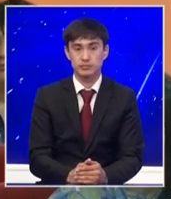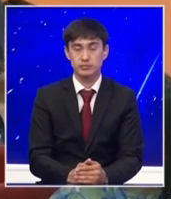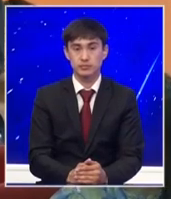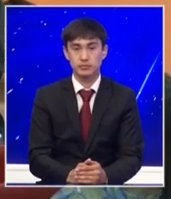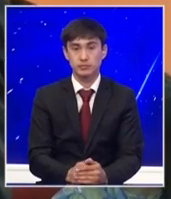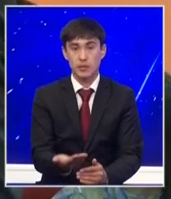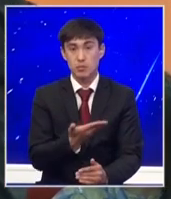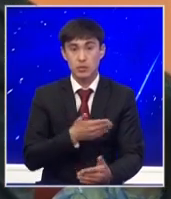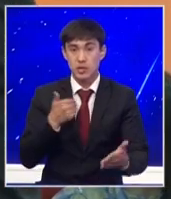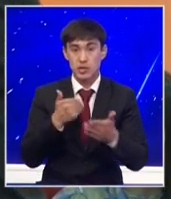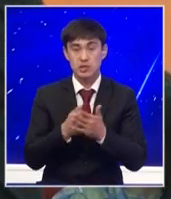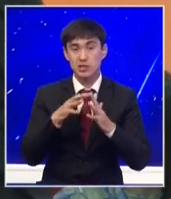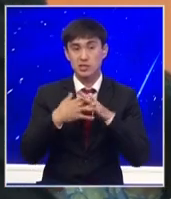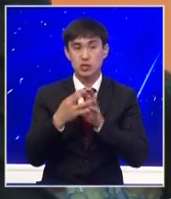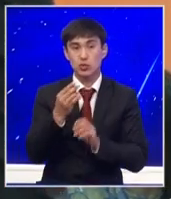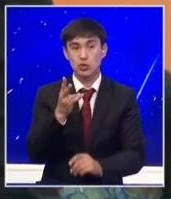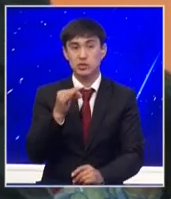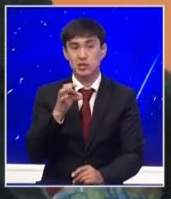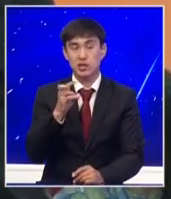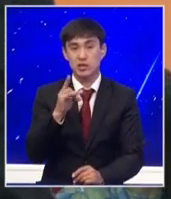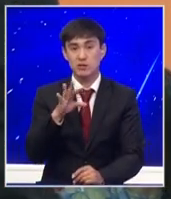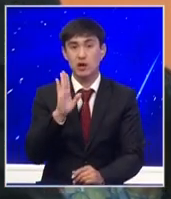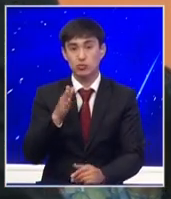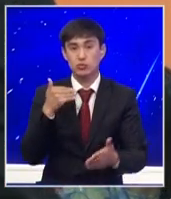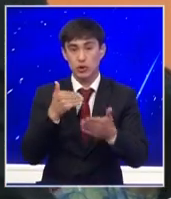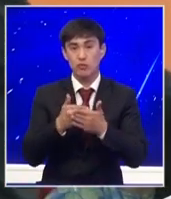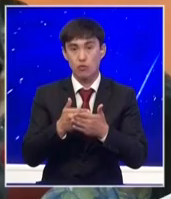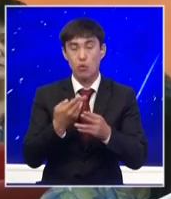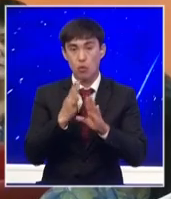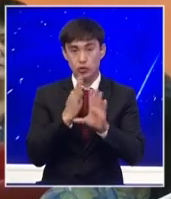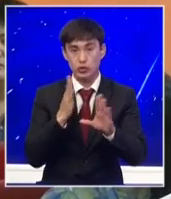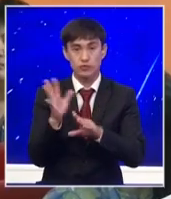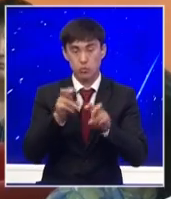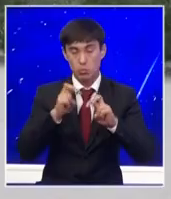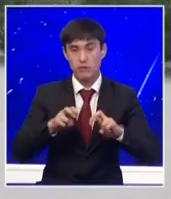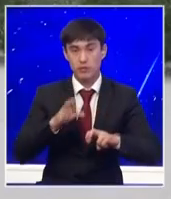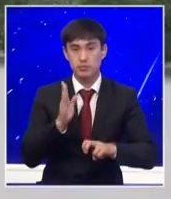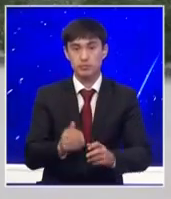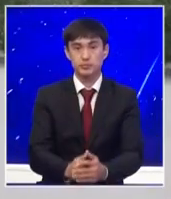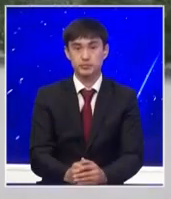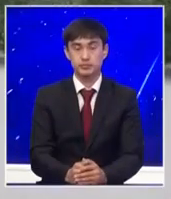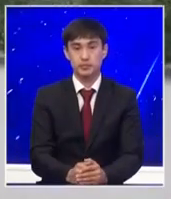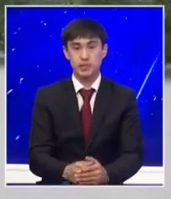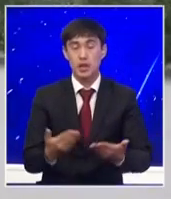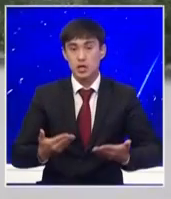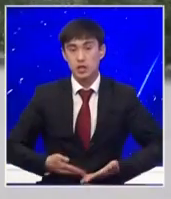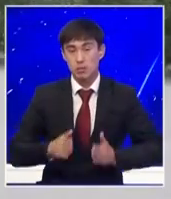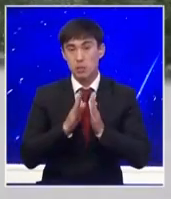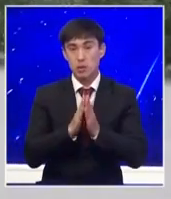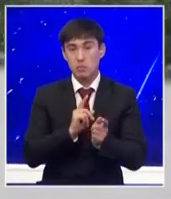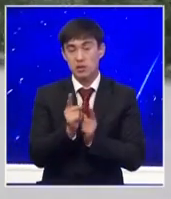мы еще не дошли до села нарусатляндиев как только дойдет до него очередь мы все проверим жители также попросили